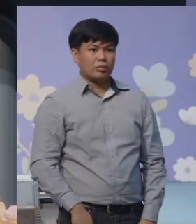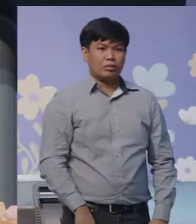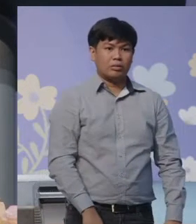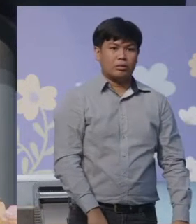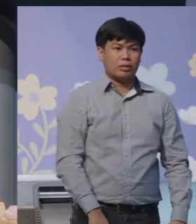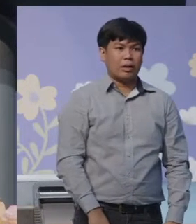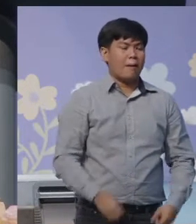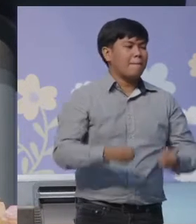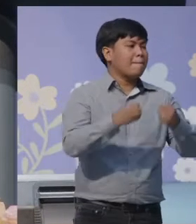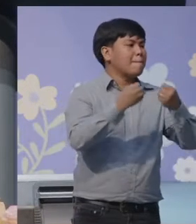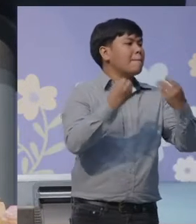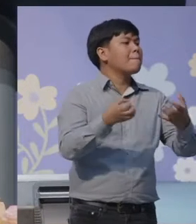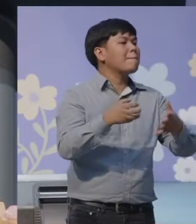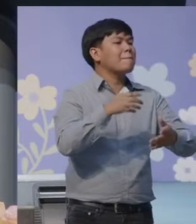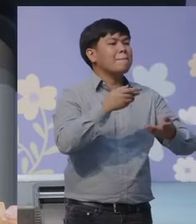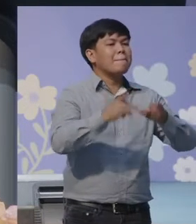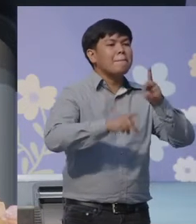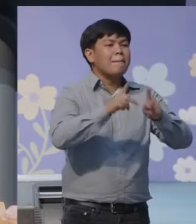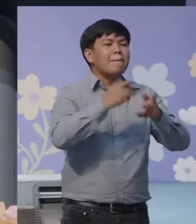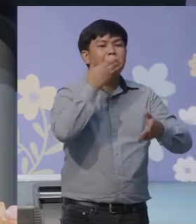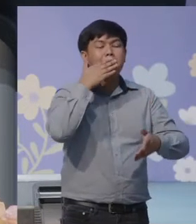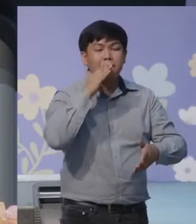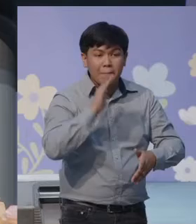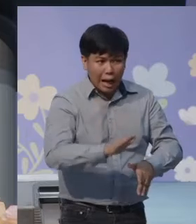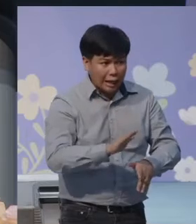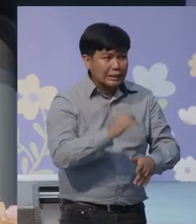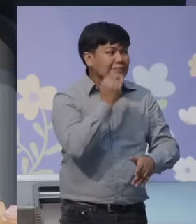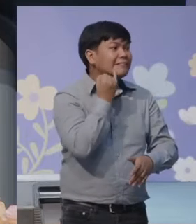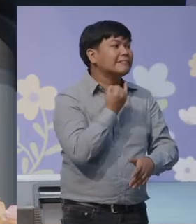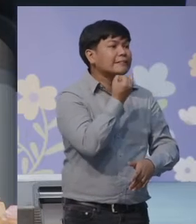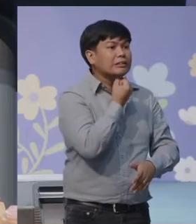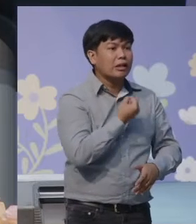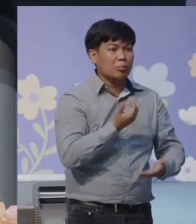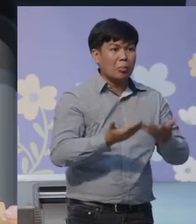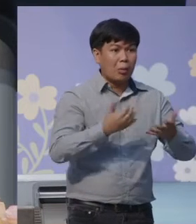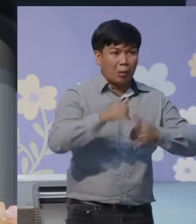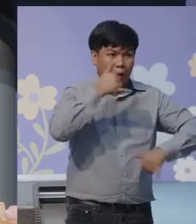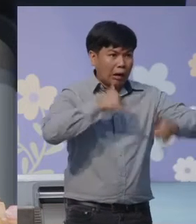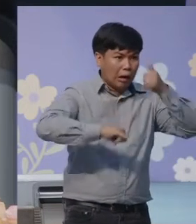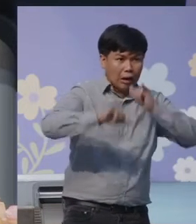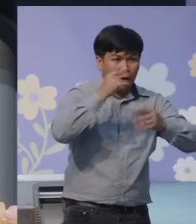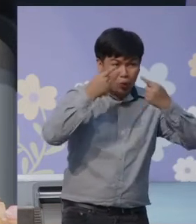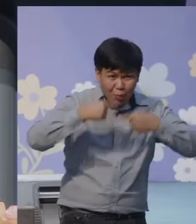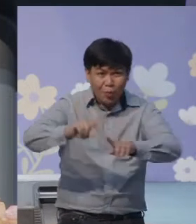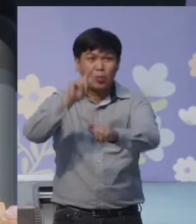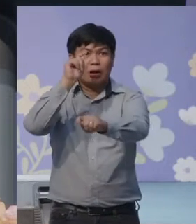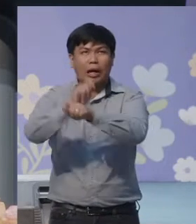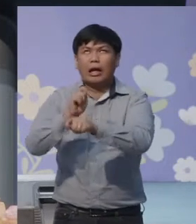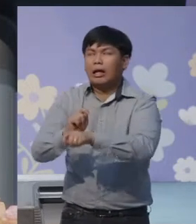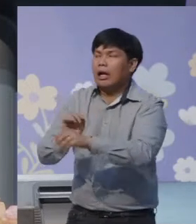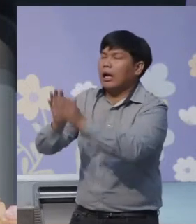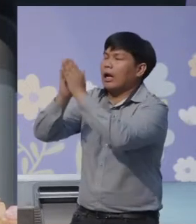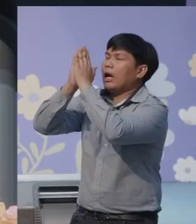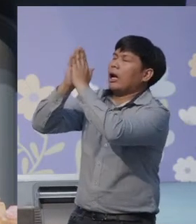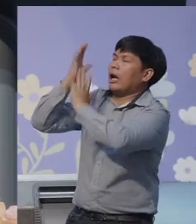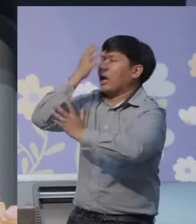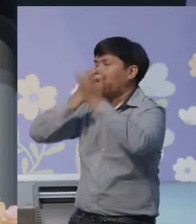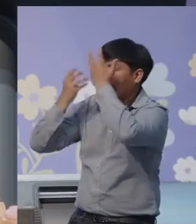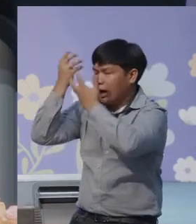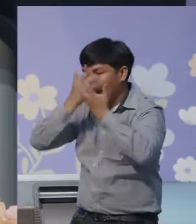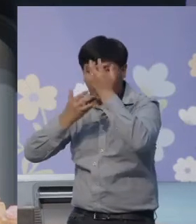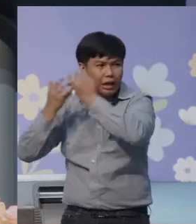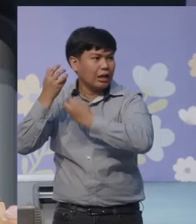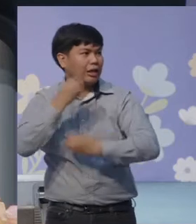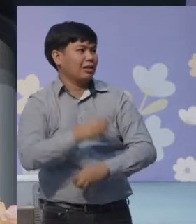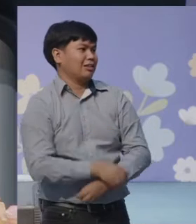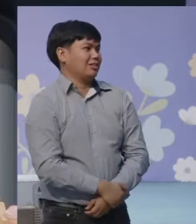tao sa Israel. Siguro marami na nangyayari na lasing, pumupunta sa templo. Kaya hindi na siguro bago